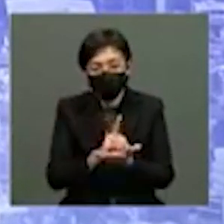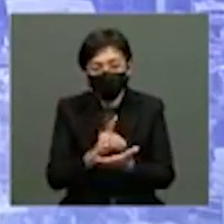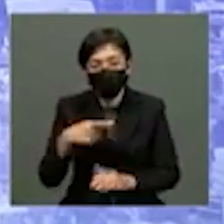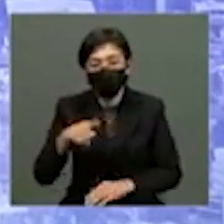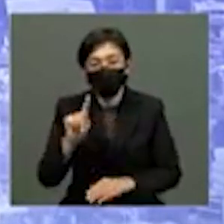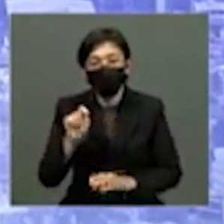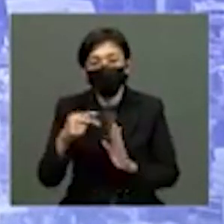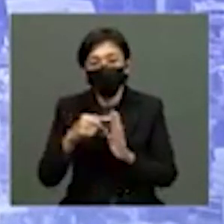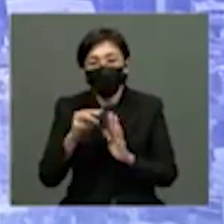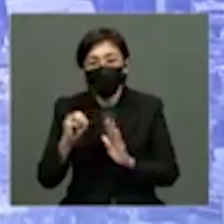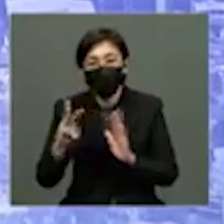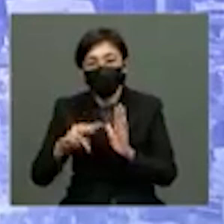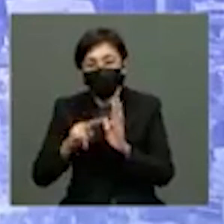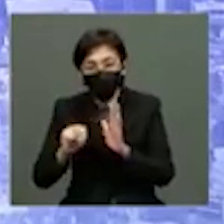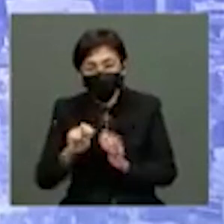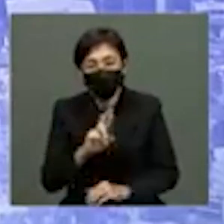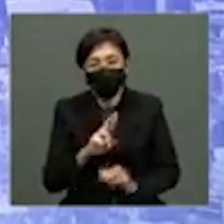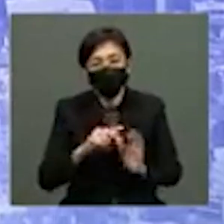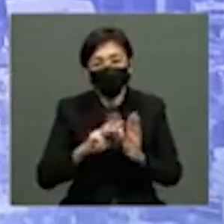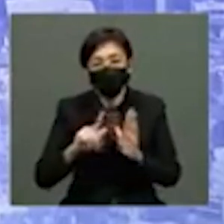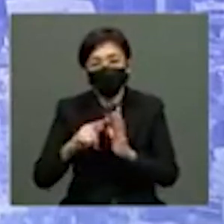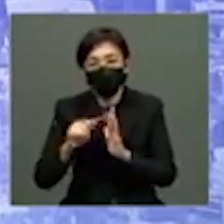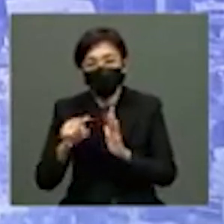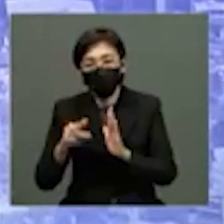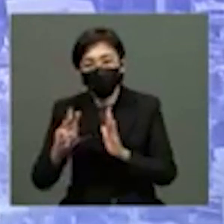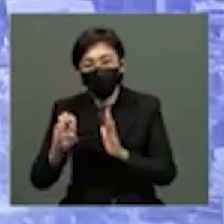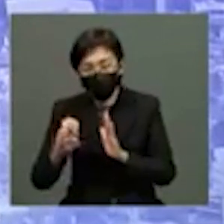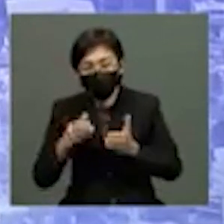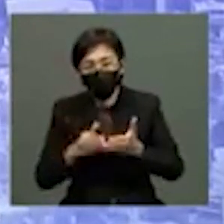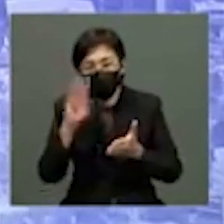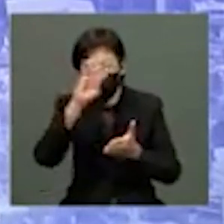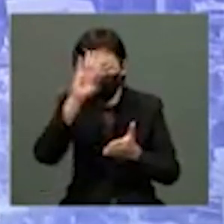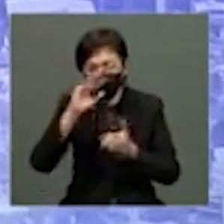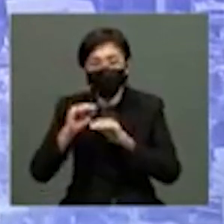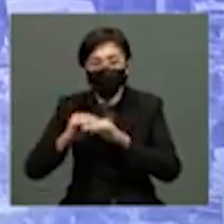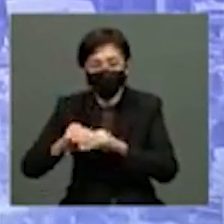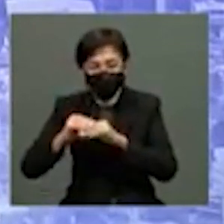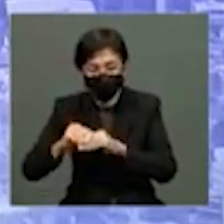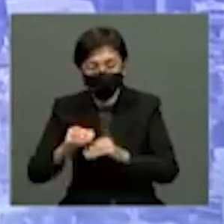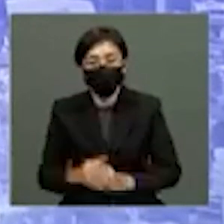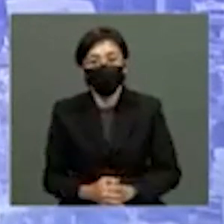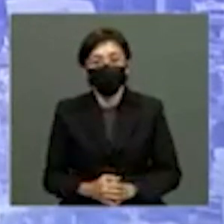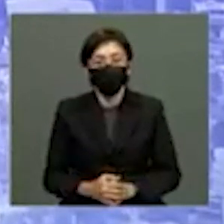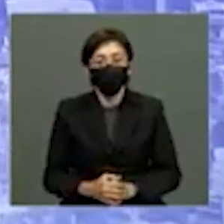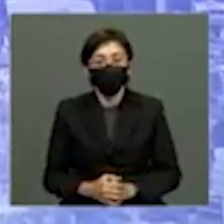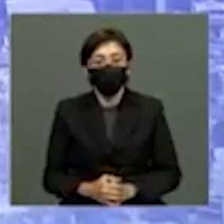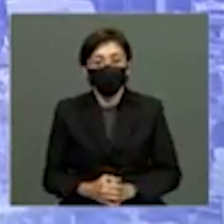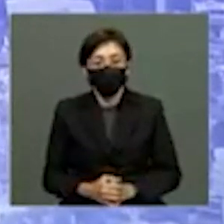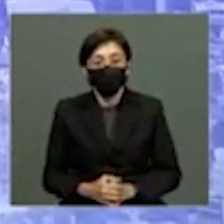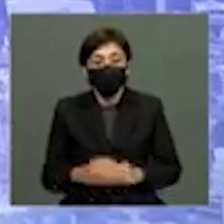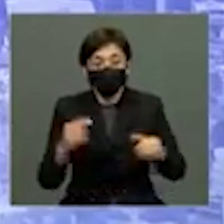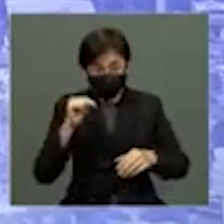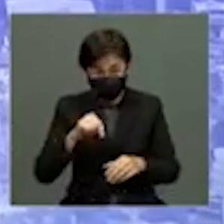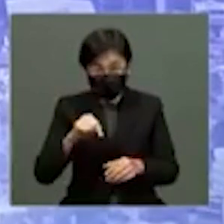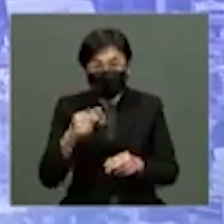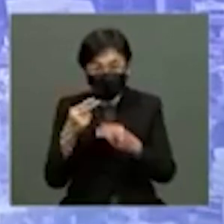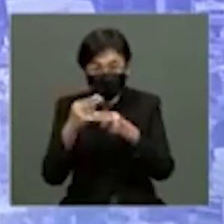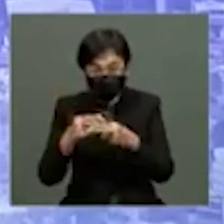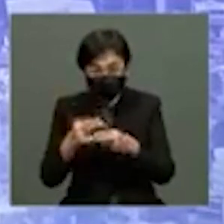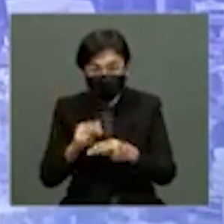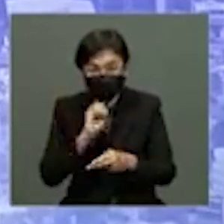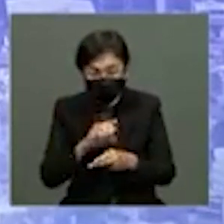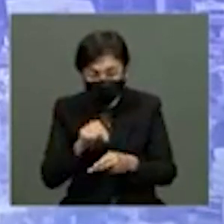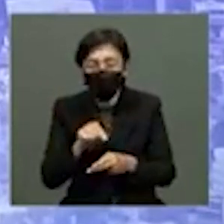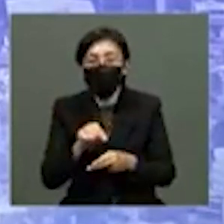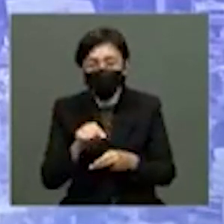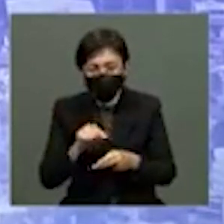วันราชเทวีคลองเตยลาดพร้าวนะครับอันนี้คือกลุ่มที่ขออนุญาตได้